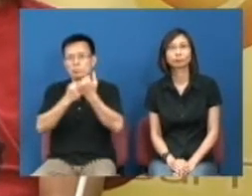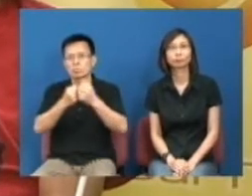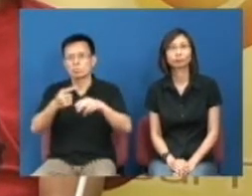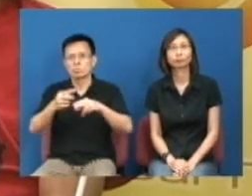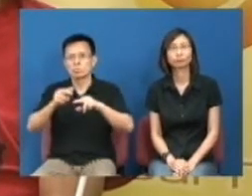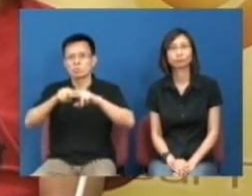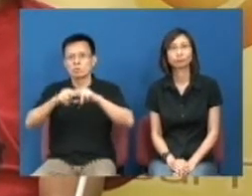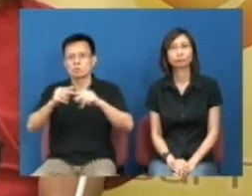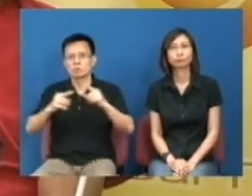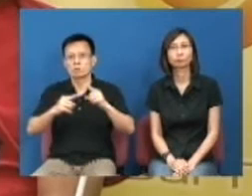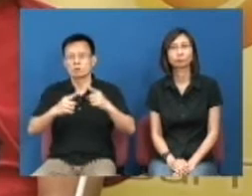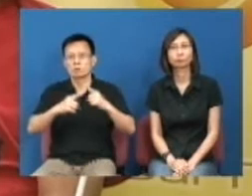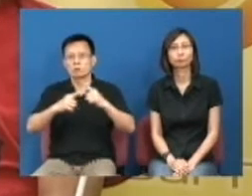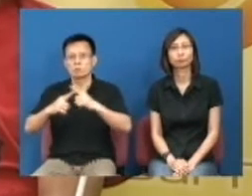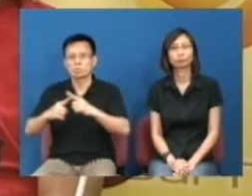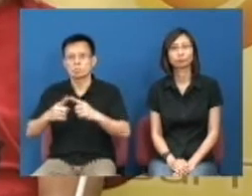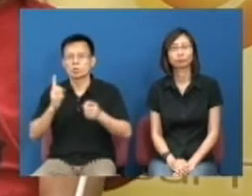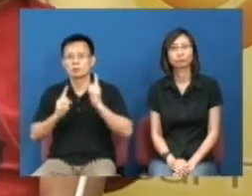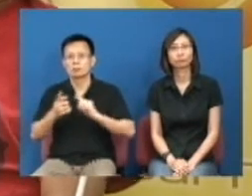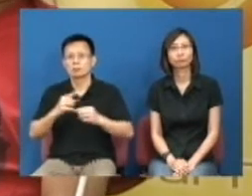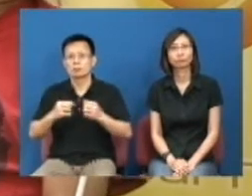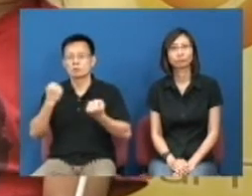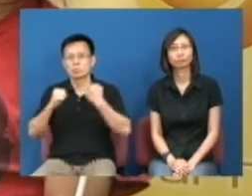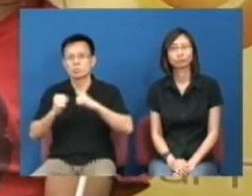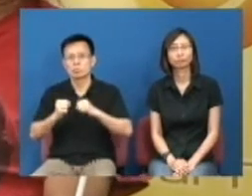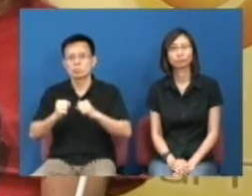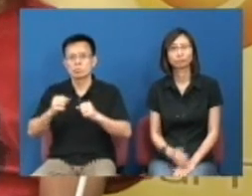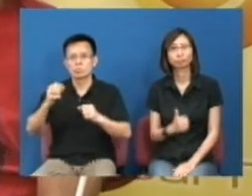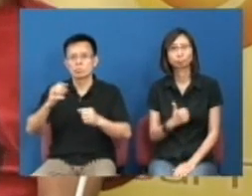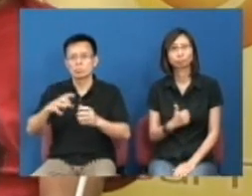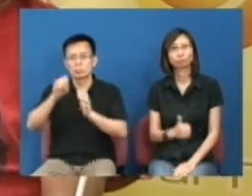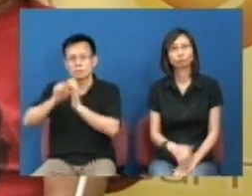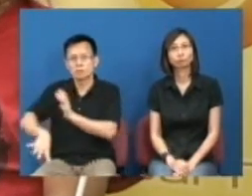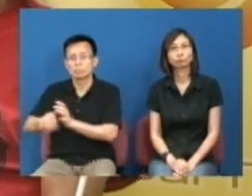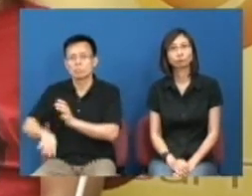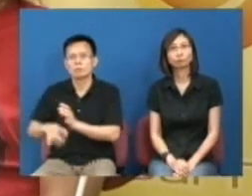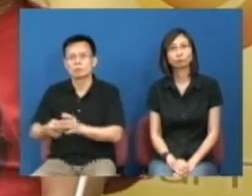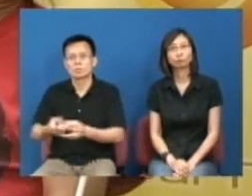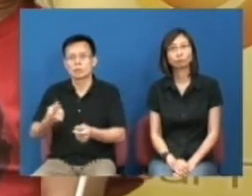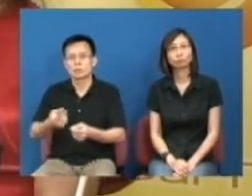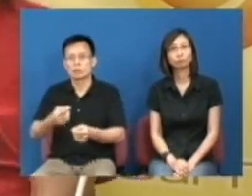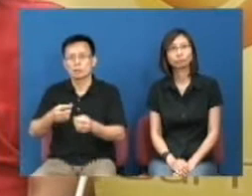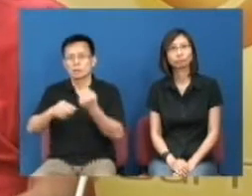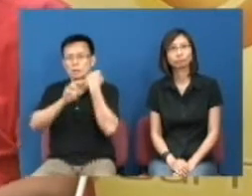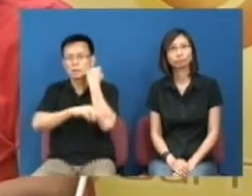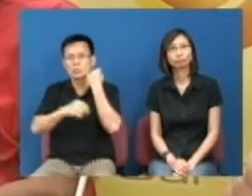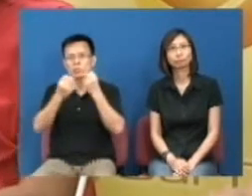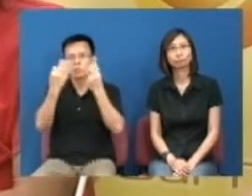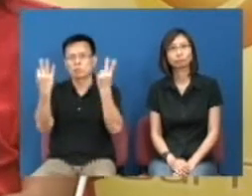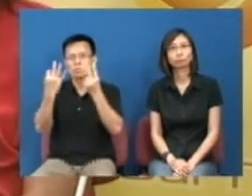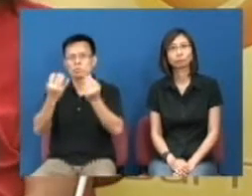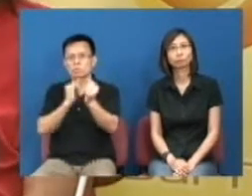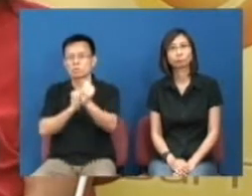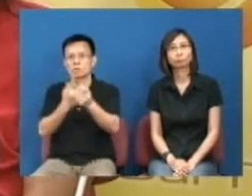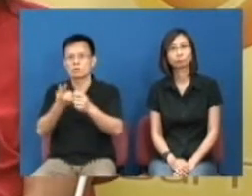國內民主運動嘅即係嗰個權利係剝奪咗咯，因為有廿三條就冇即係犯法嘅啦嘛，你即係期間啊煽動